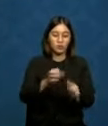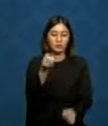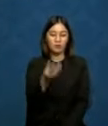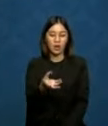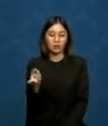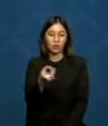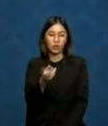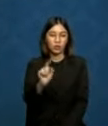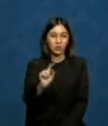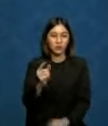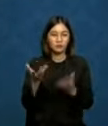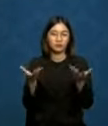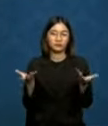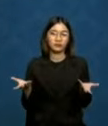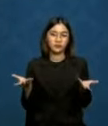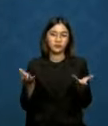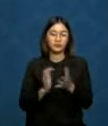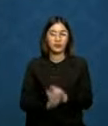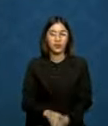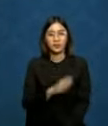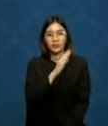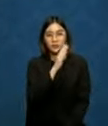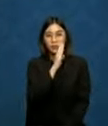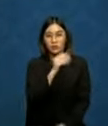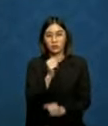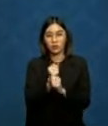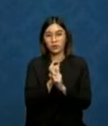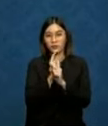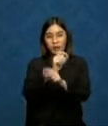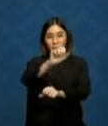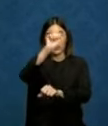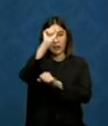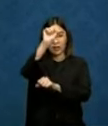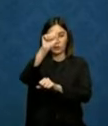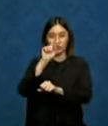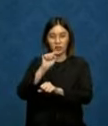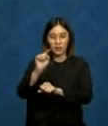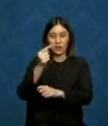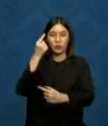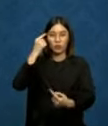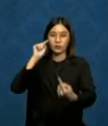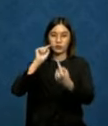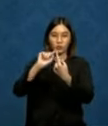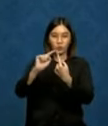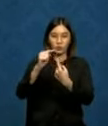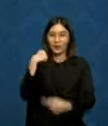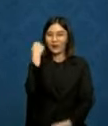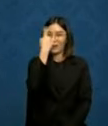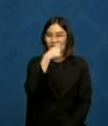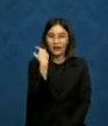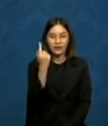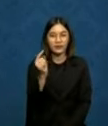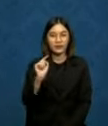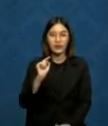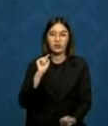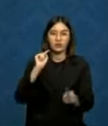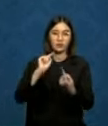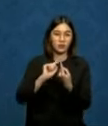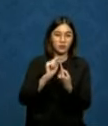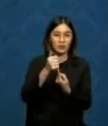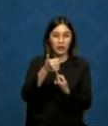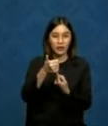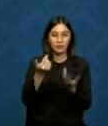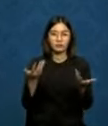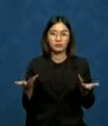น้อยแค่ไหนอย่างไรเพราะถ้าเราประยึดตามประกาศเนี่ยนะครับวัตถุประสงค์เบอกว่าใครบ้างที่สามารถเข้า